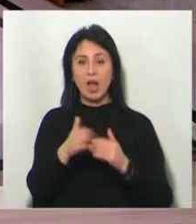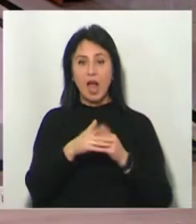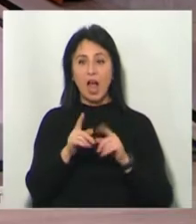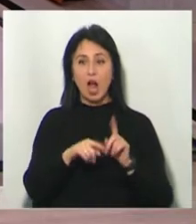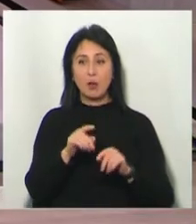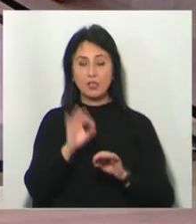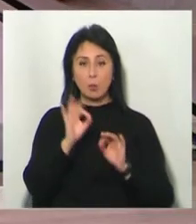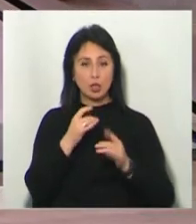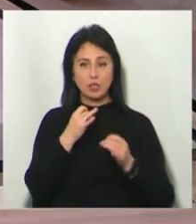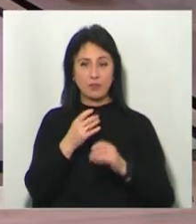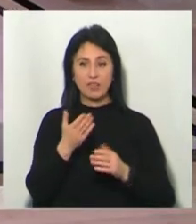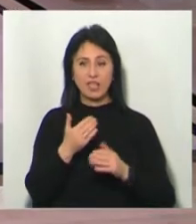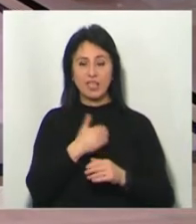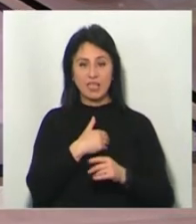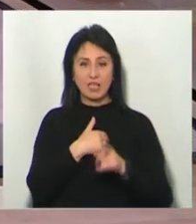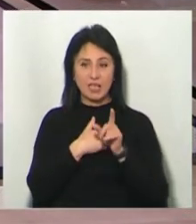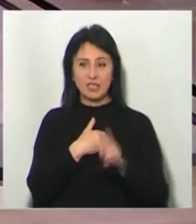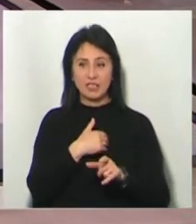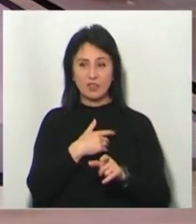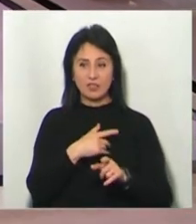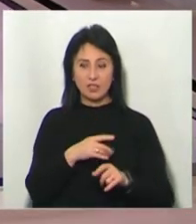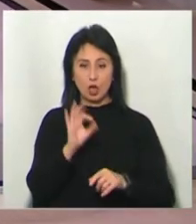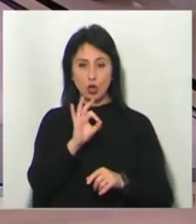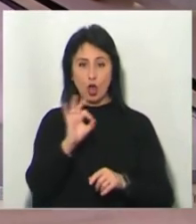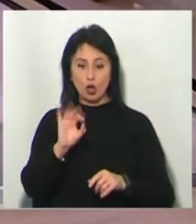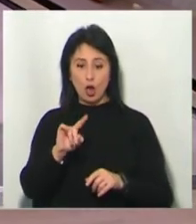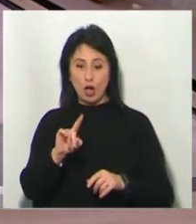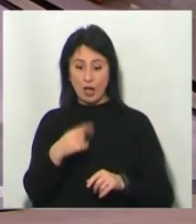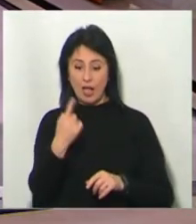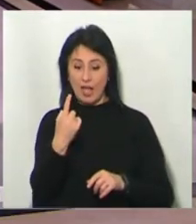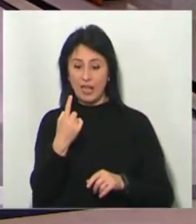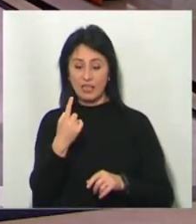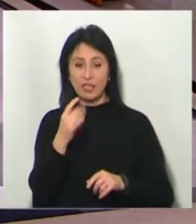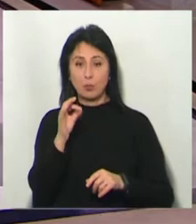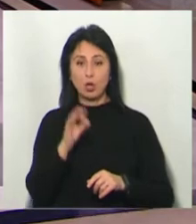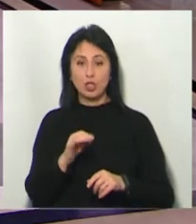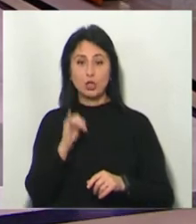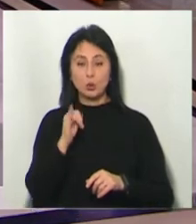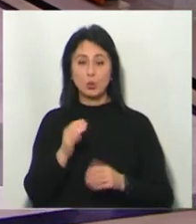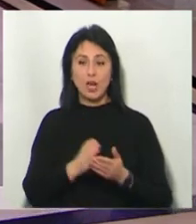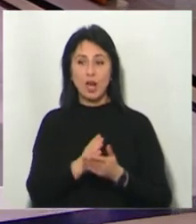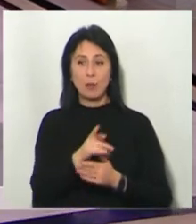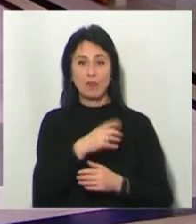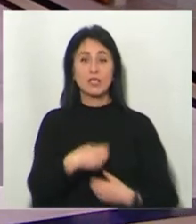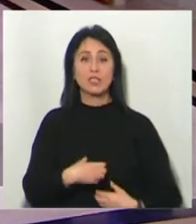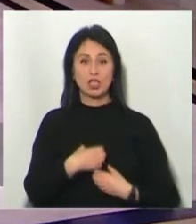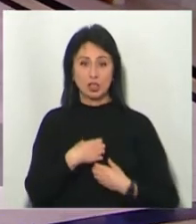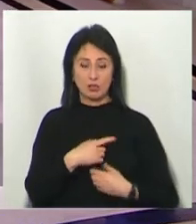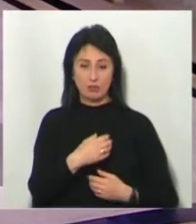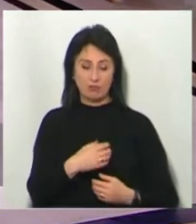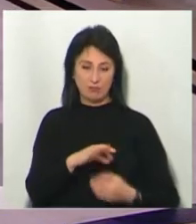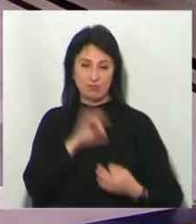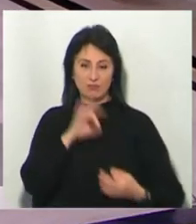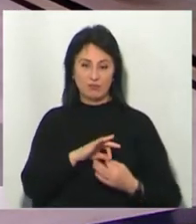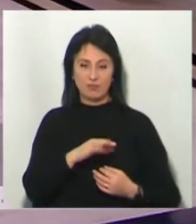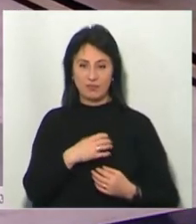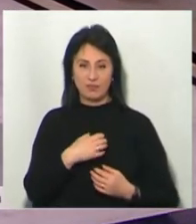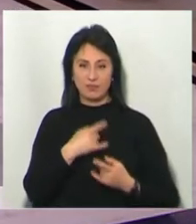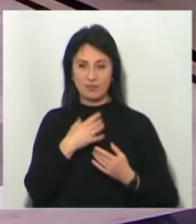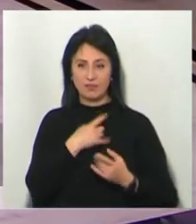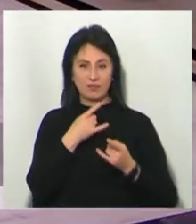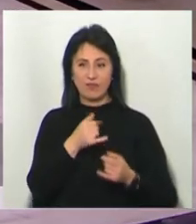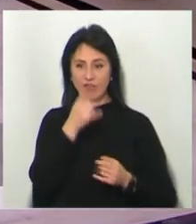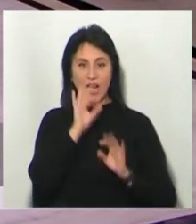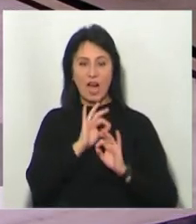ძალიან მიჭირს პროცენტებზე საუბარი, თუ გინდათ ის 0.01% ცუდი გამოსავალიც მისთვის არის კატასტროფა და აქ